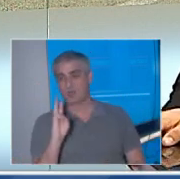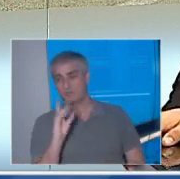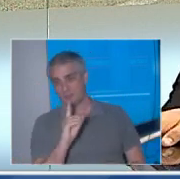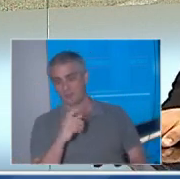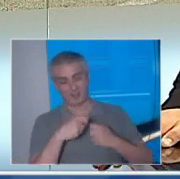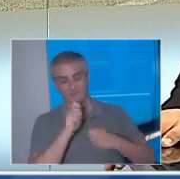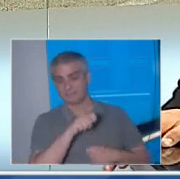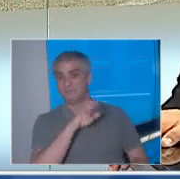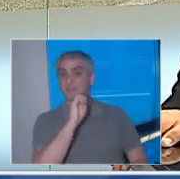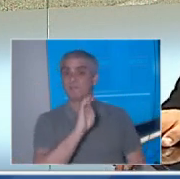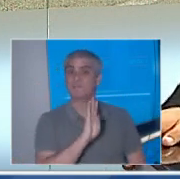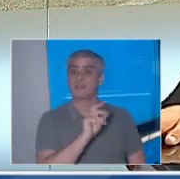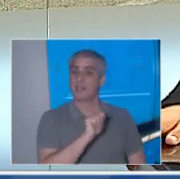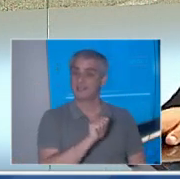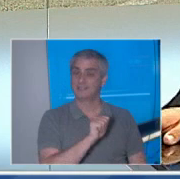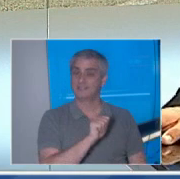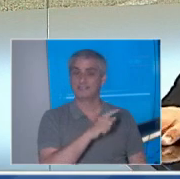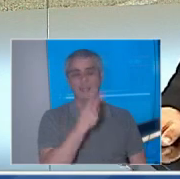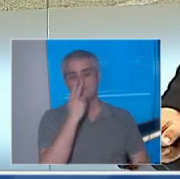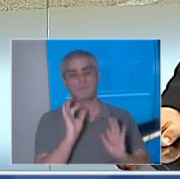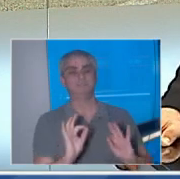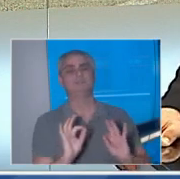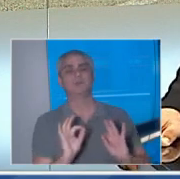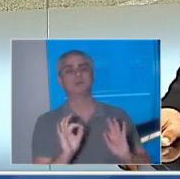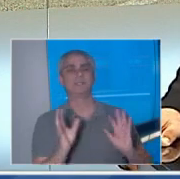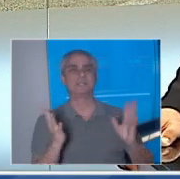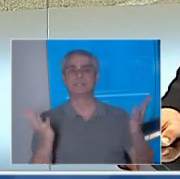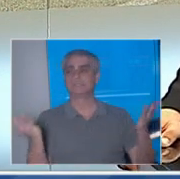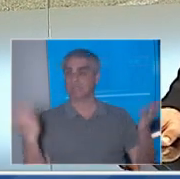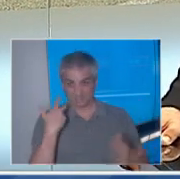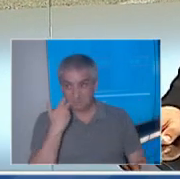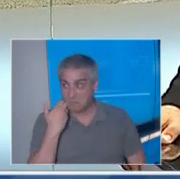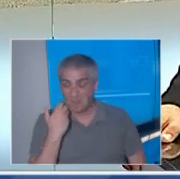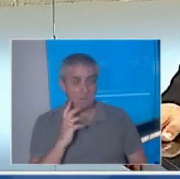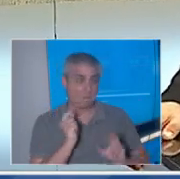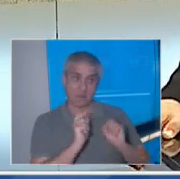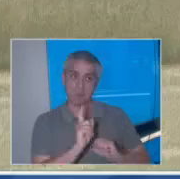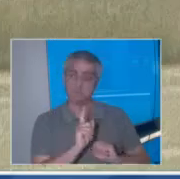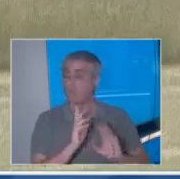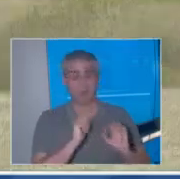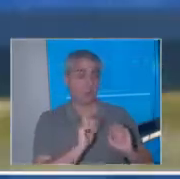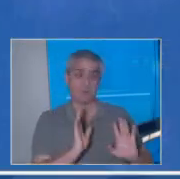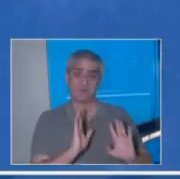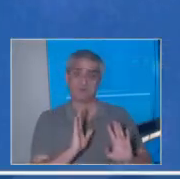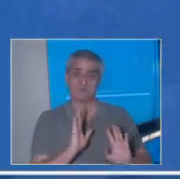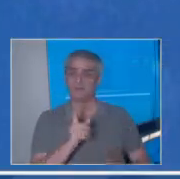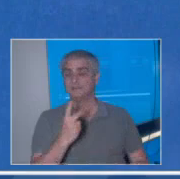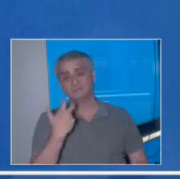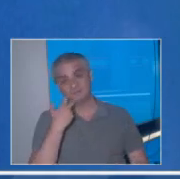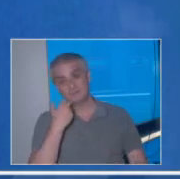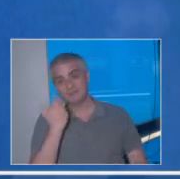הכנסת לחברת הכנסת מירב בן ארי. במציאות. במציאות. שמע, זה מחמאה? לא בטוח. זו מחמאה? לא בטוח. לא בטוח עד כמה זו